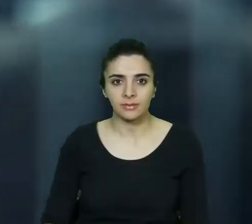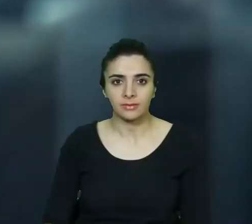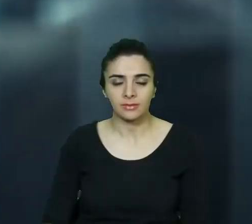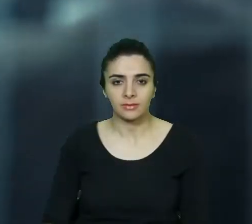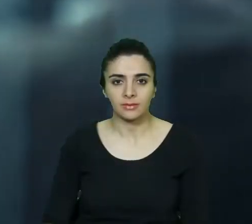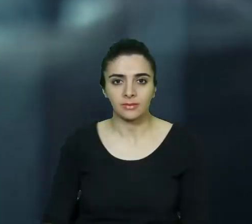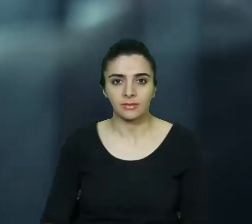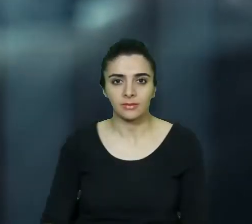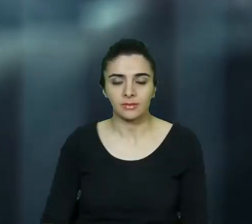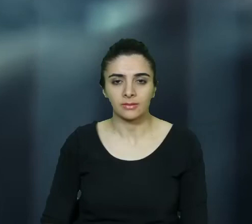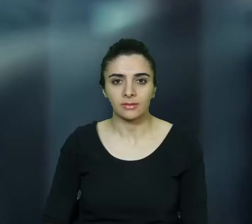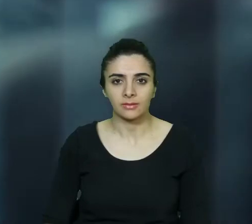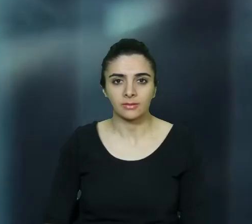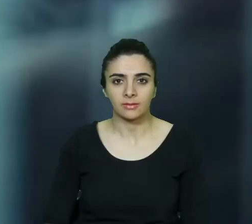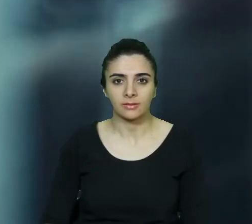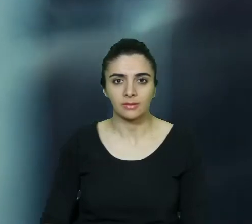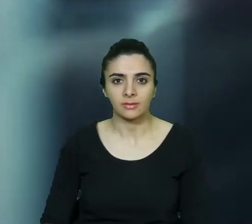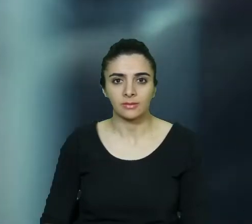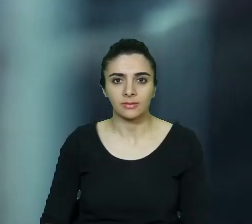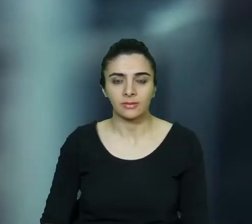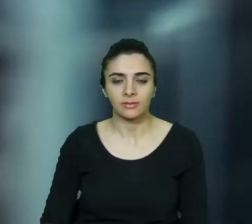hedefini almış geçiyor.